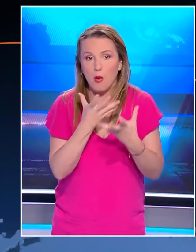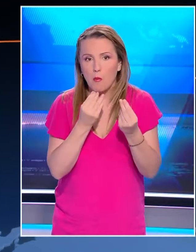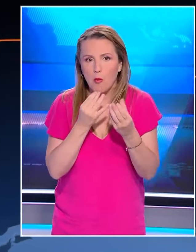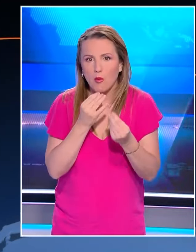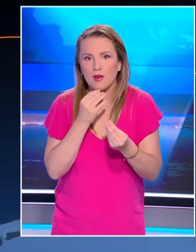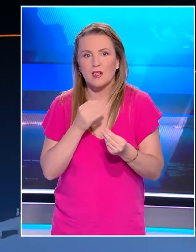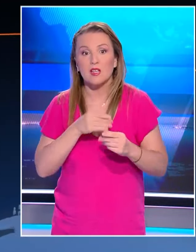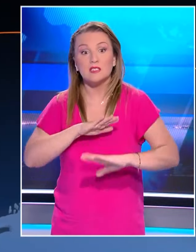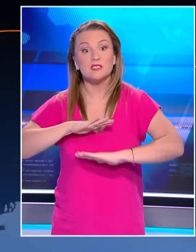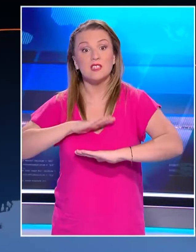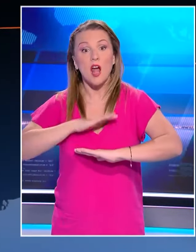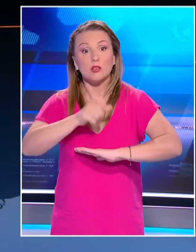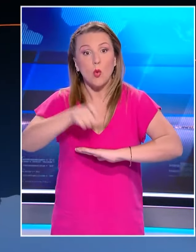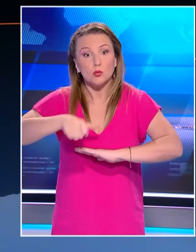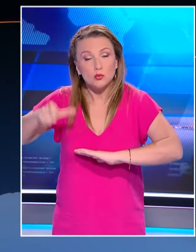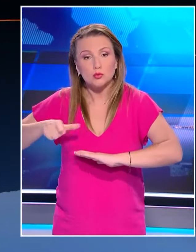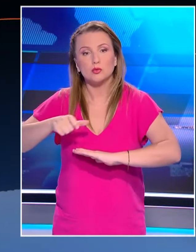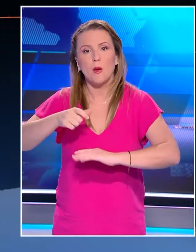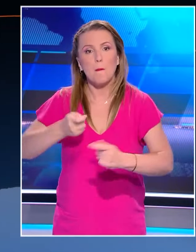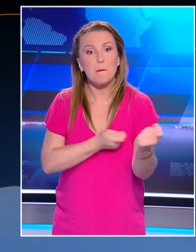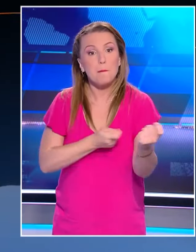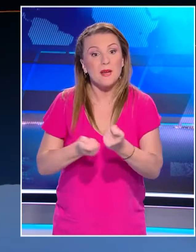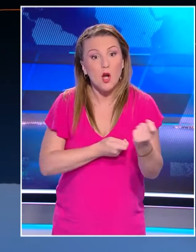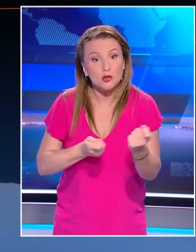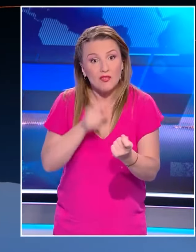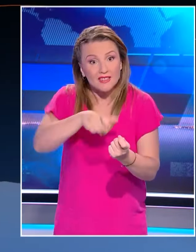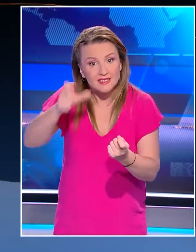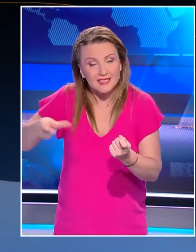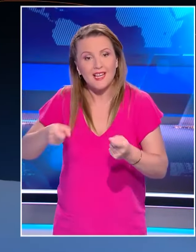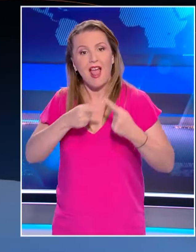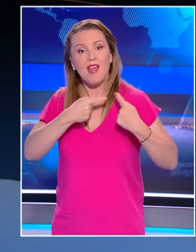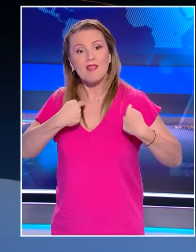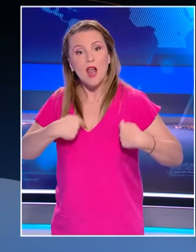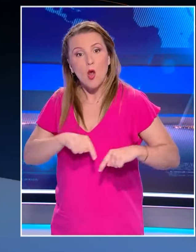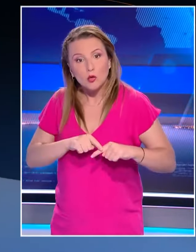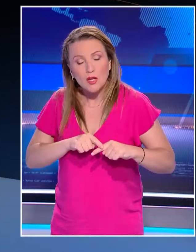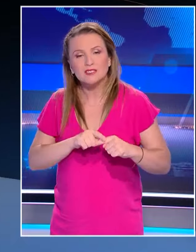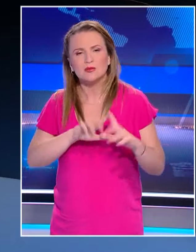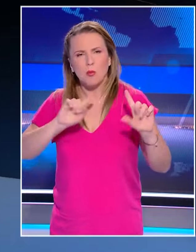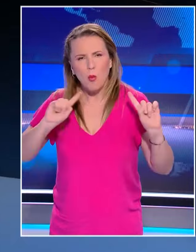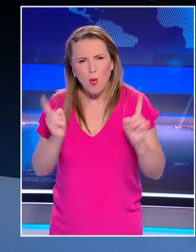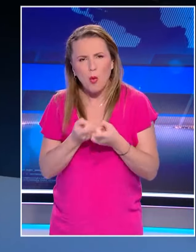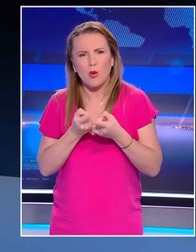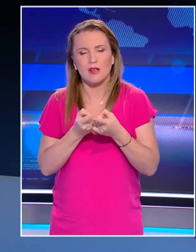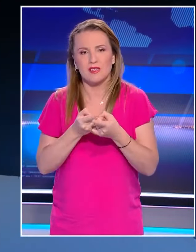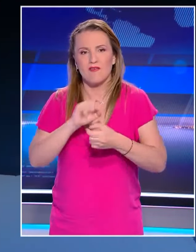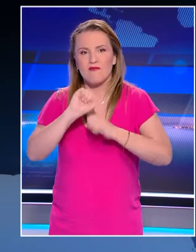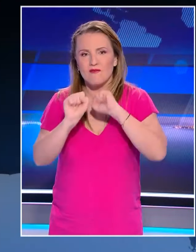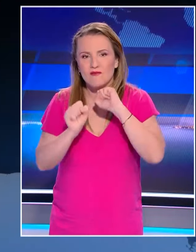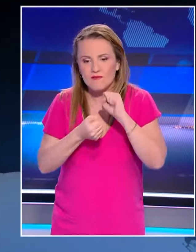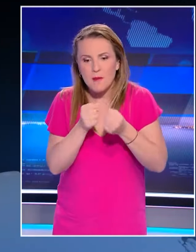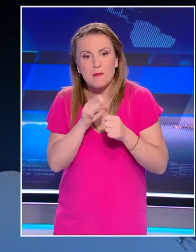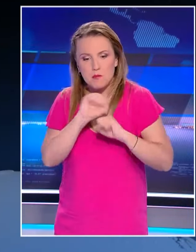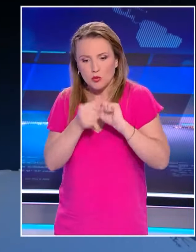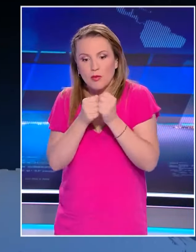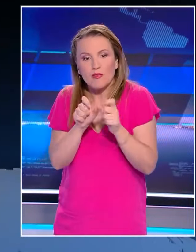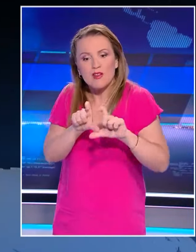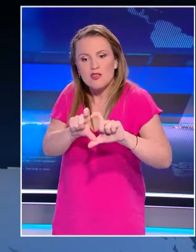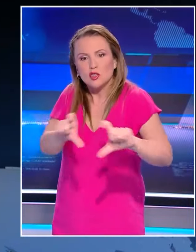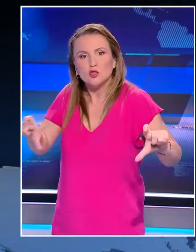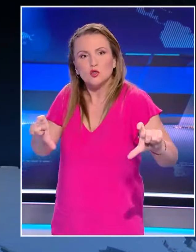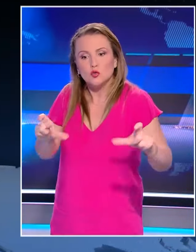Είναι οι άνδρες του στρατού εδώ. Είναι πυροσβέστες, είναι εθελοντές και προσπαθούν να δημιουργήσουν μια ζώνη